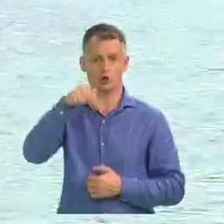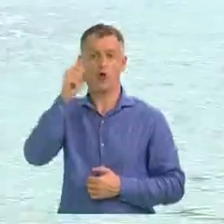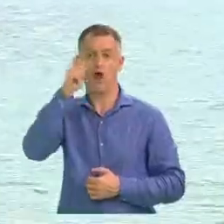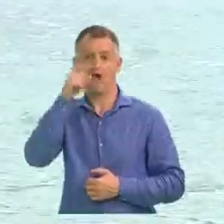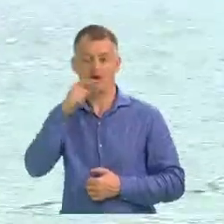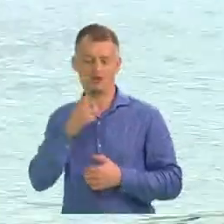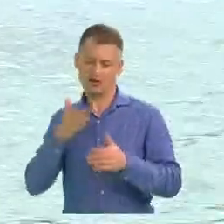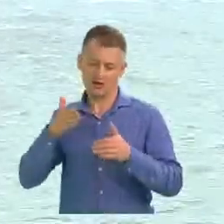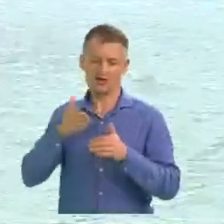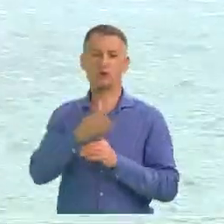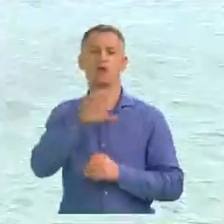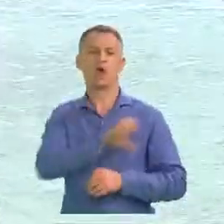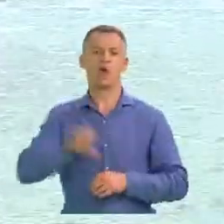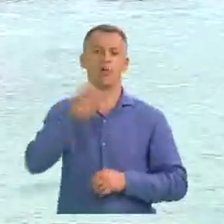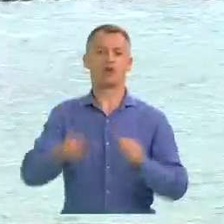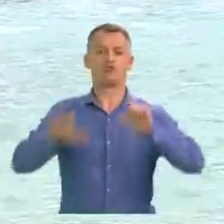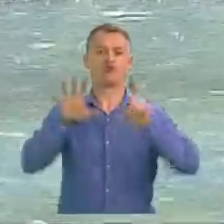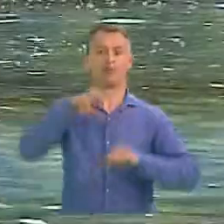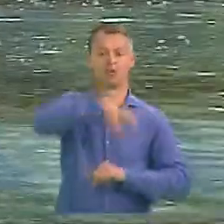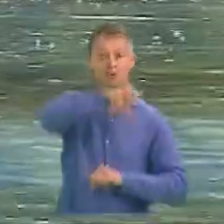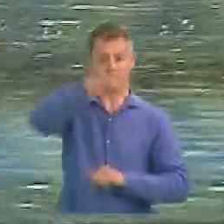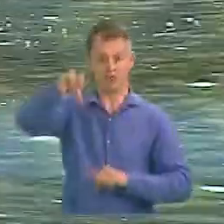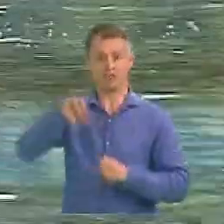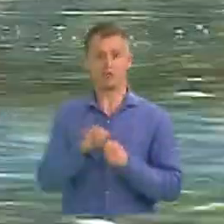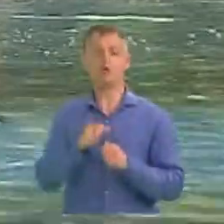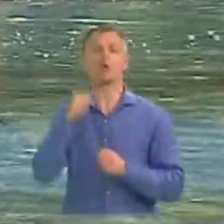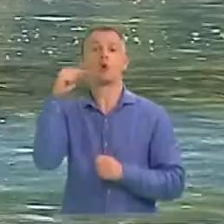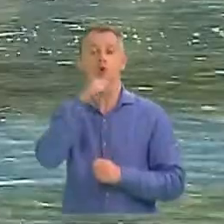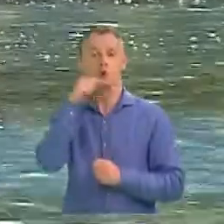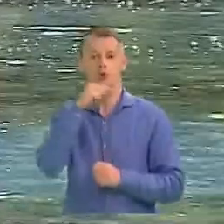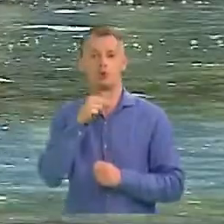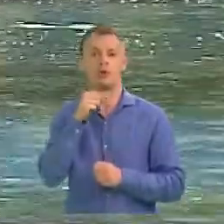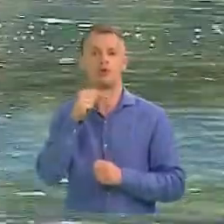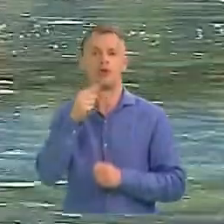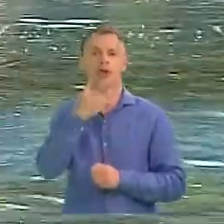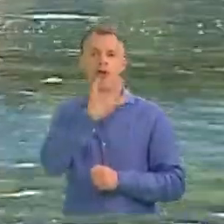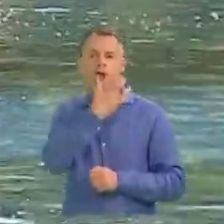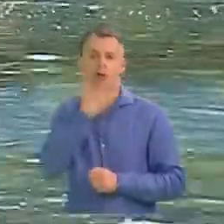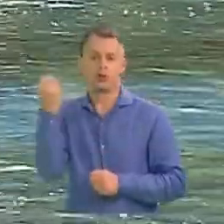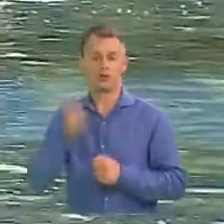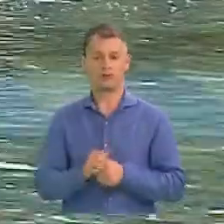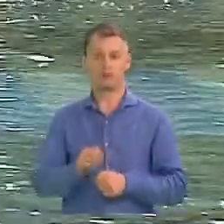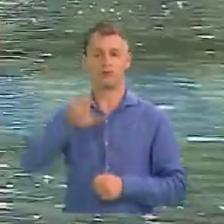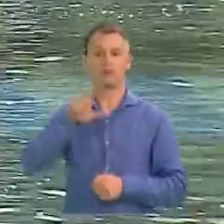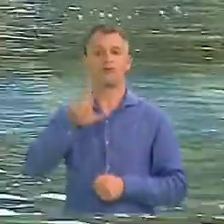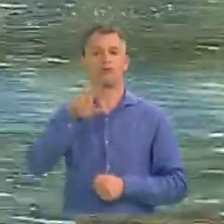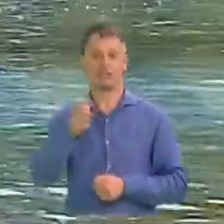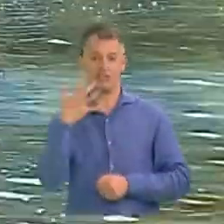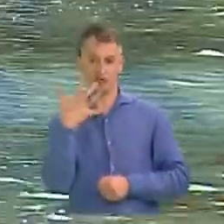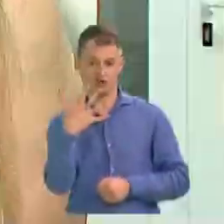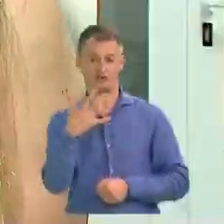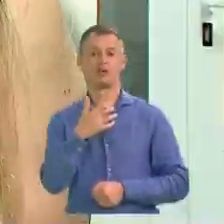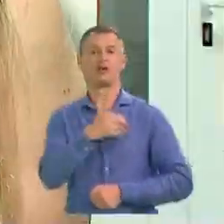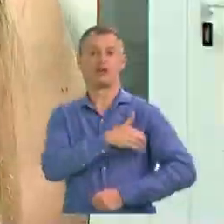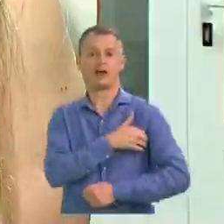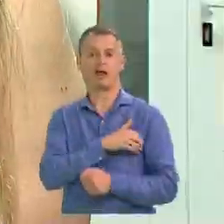un arc de foc. 7 județe din țară au fost sub cot roșu de caniculă. La 35 de grade vorbim deja de acest prag al caniculei.